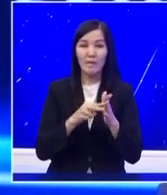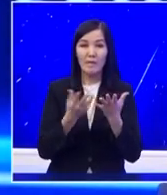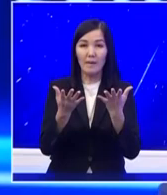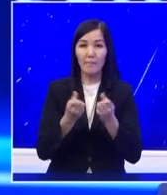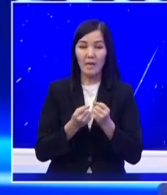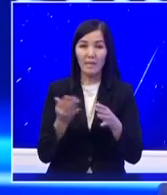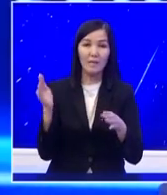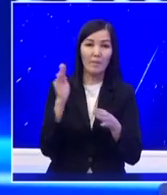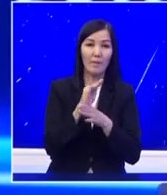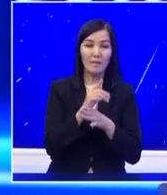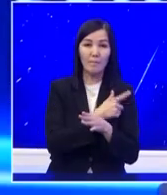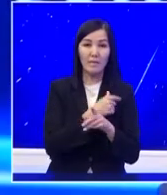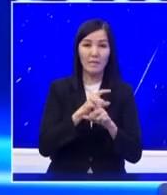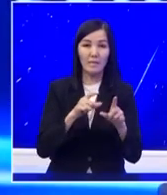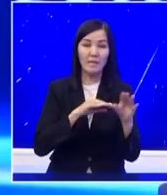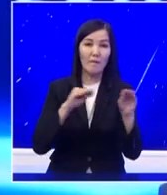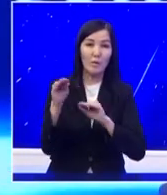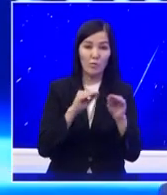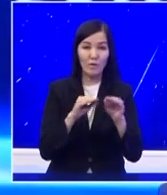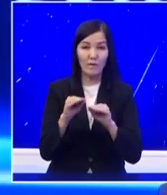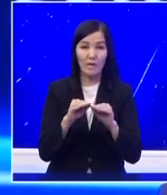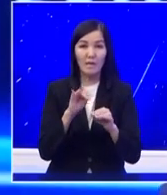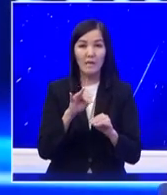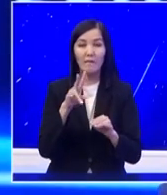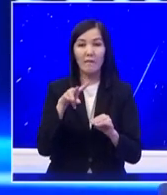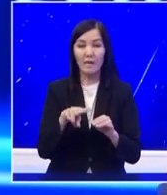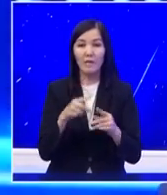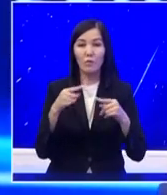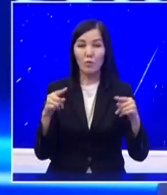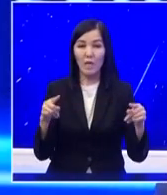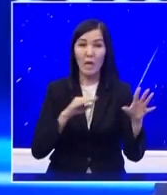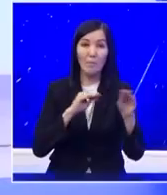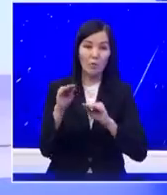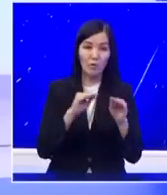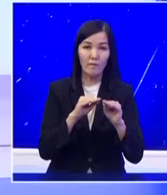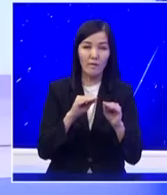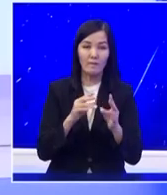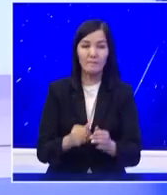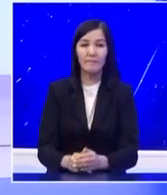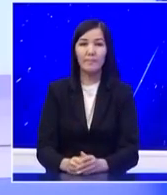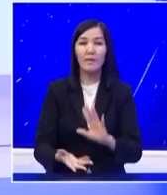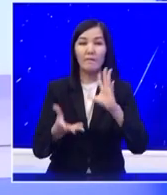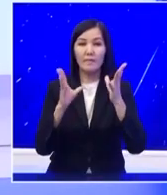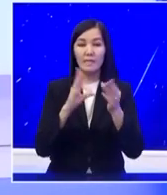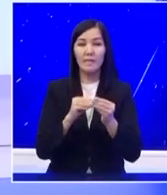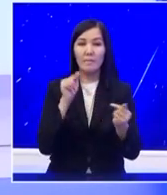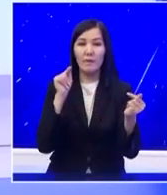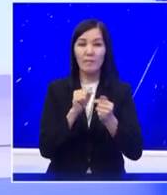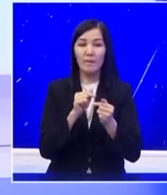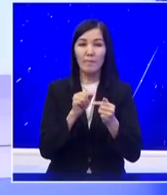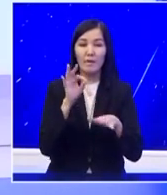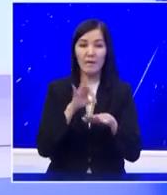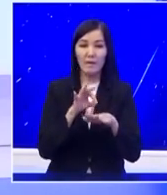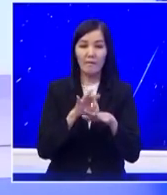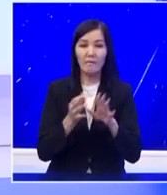приобретение дополнительного медицинского оборудования, в том числе ИВЛ и другие оборудования. В целом, по борьбе с коронавирусной